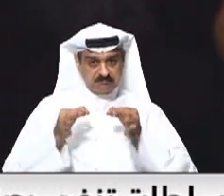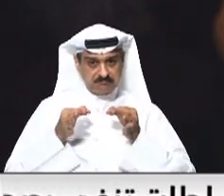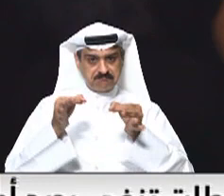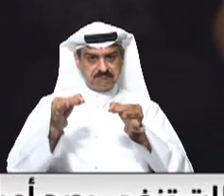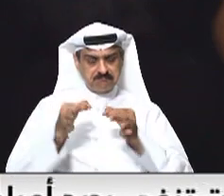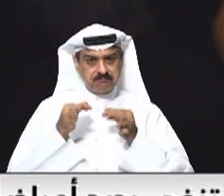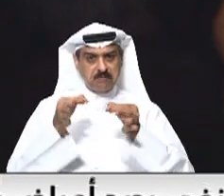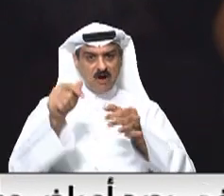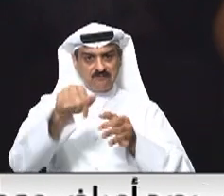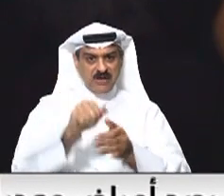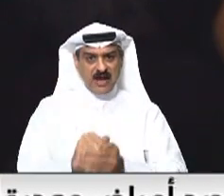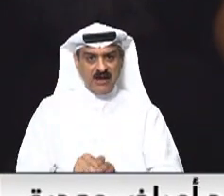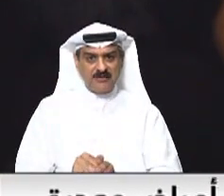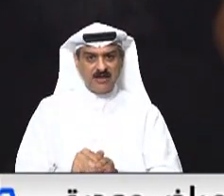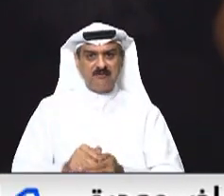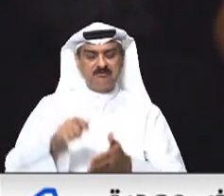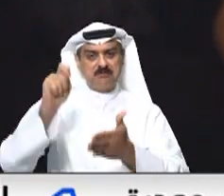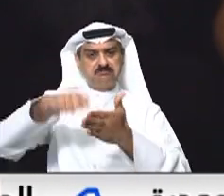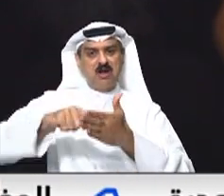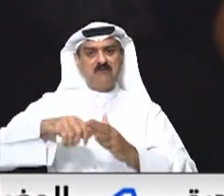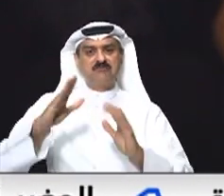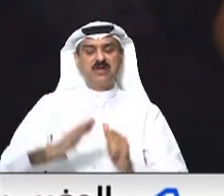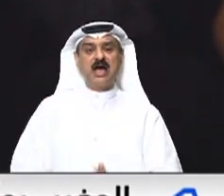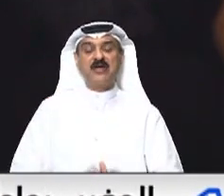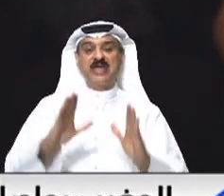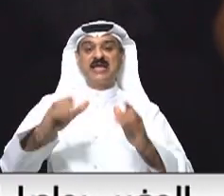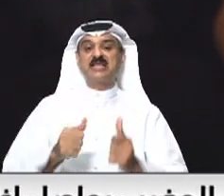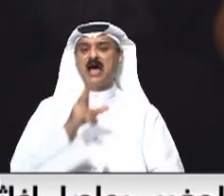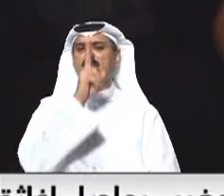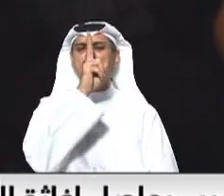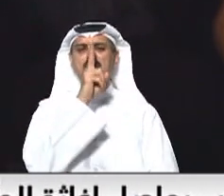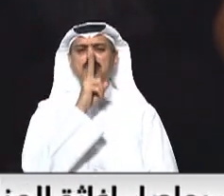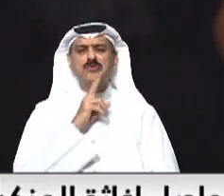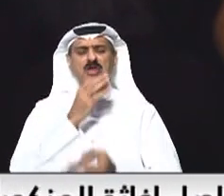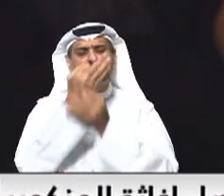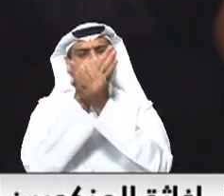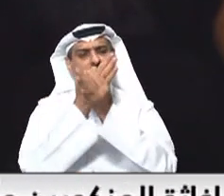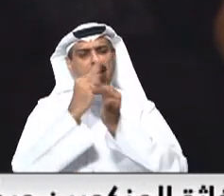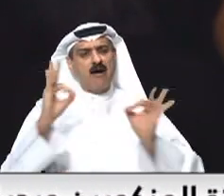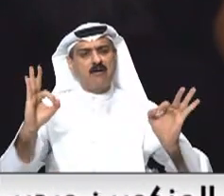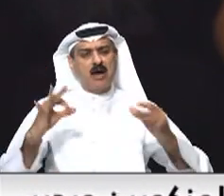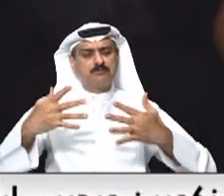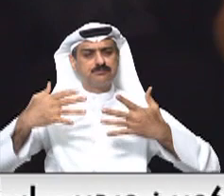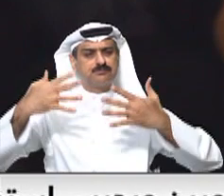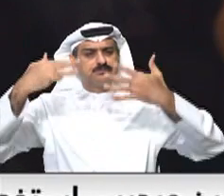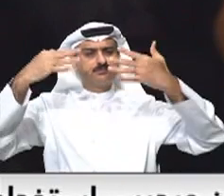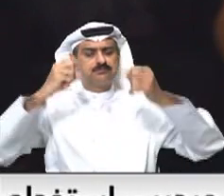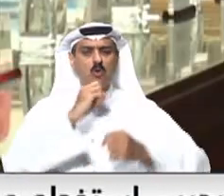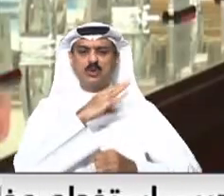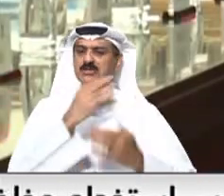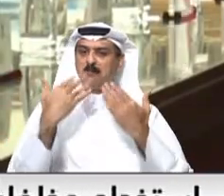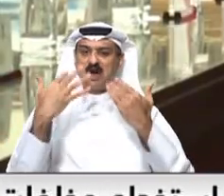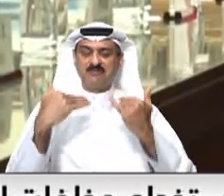الكويت بتطبيق الطاقة النظيفة لتقليل الانبعاث الكربوني وغيرها.